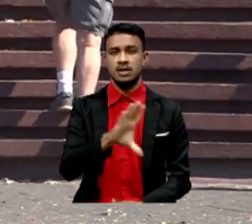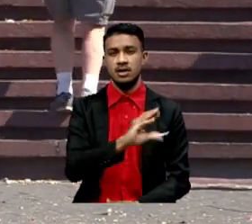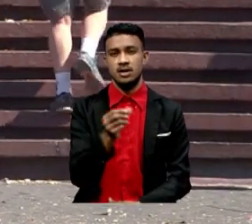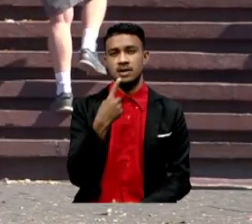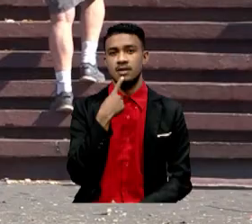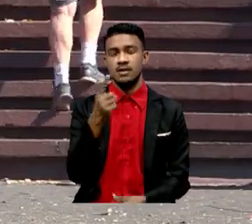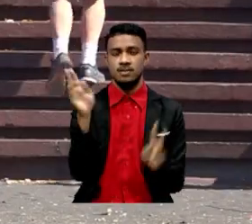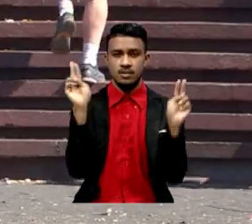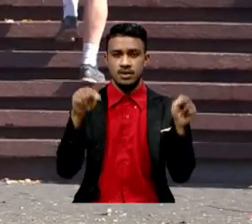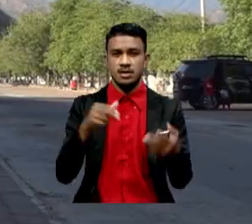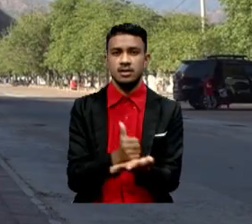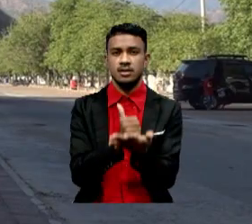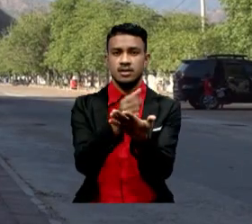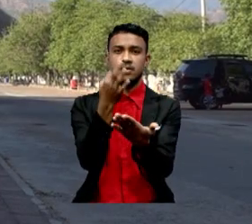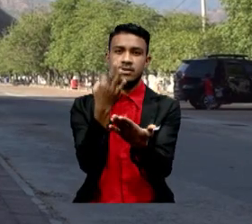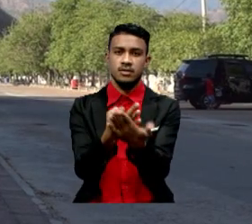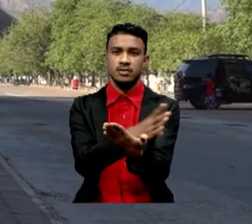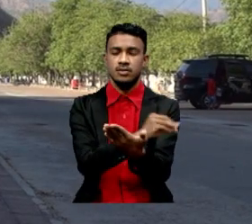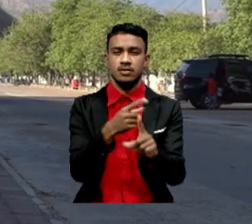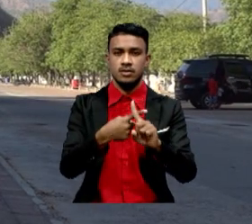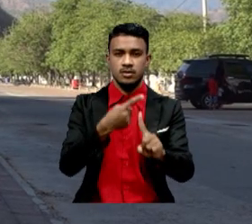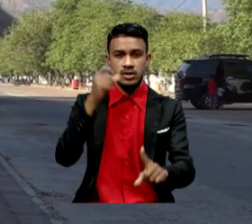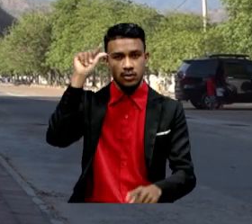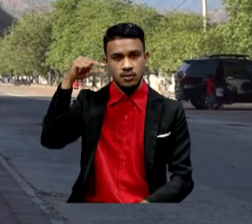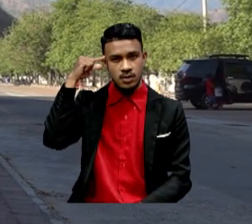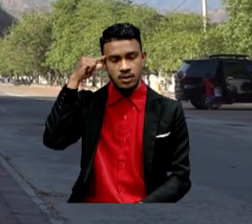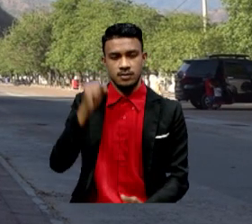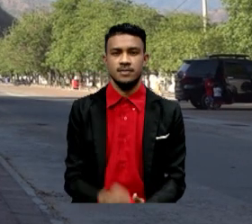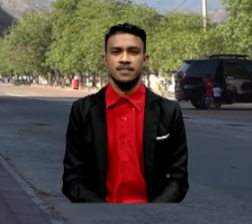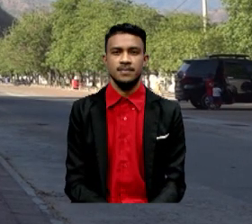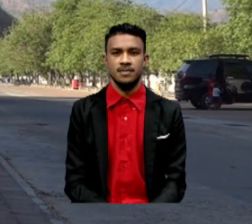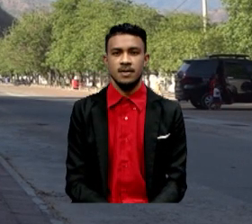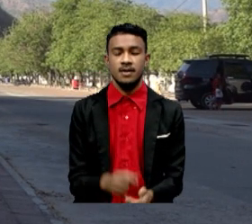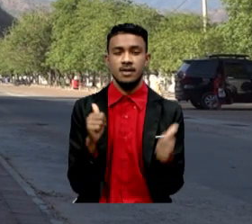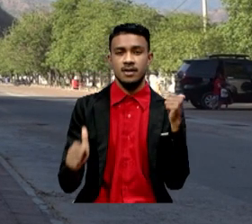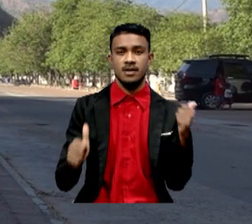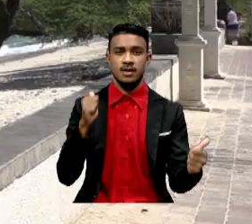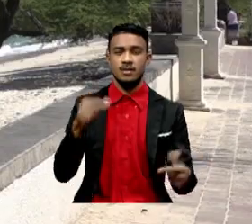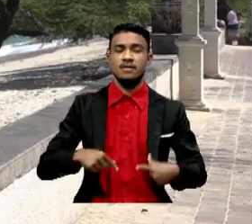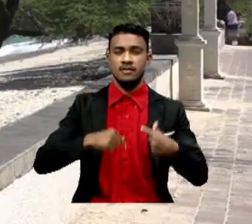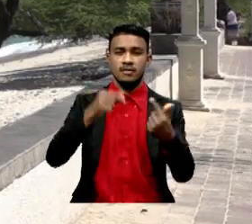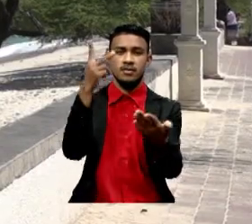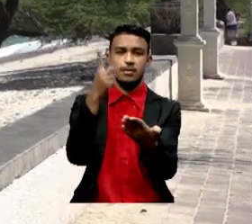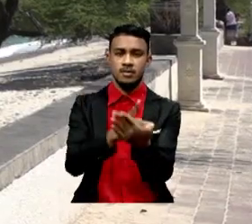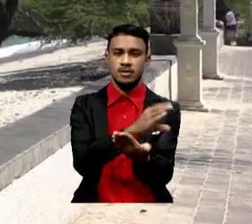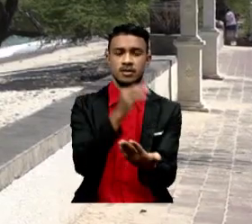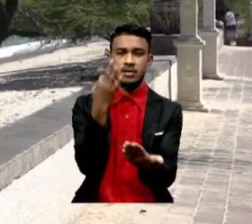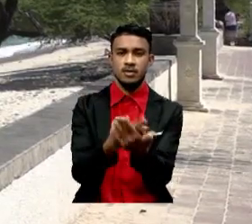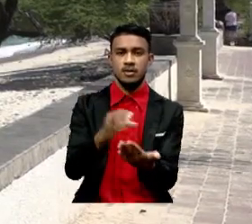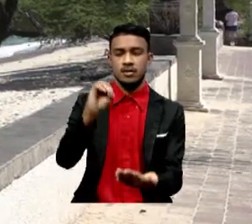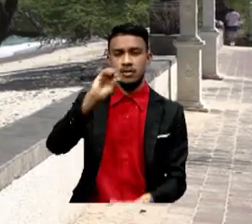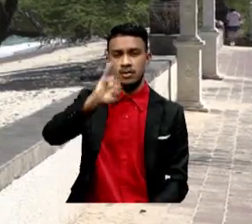automaticamente precisa apoio orçamento ka fundos husi governo. Nebe prevemos iha orçamento geral estado